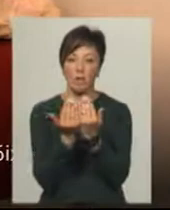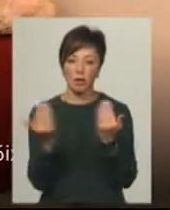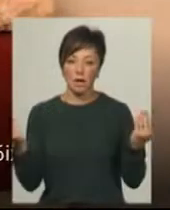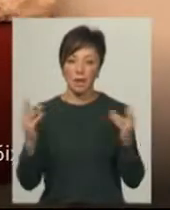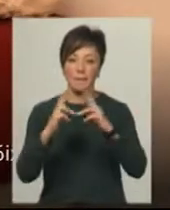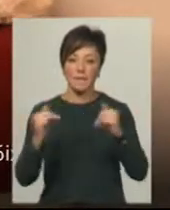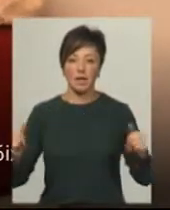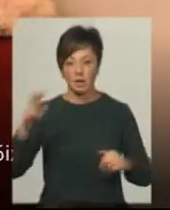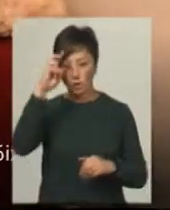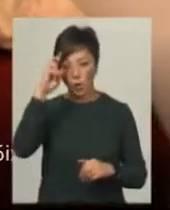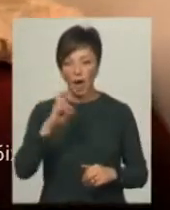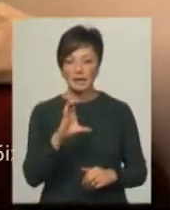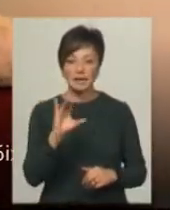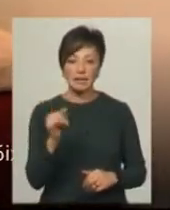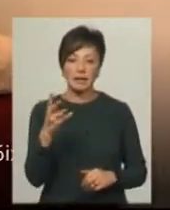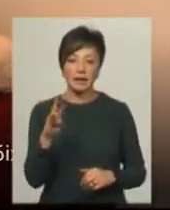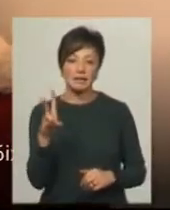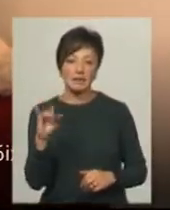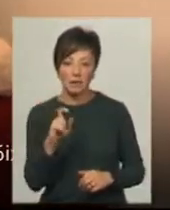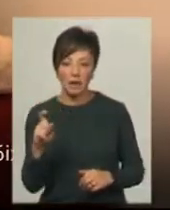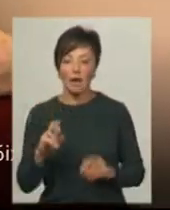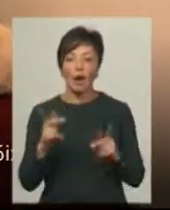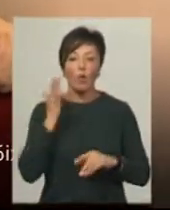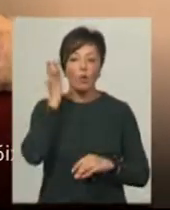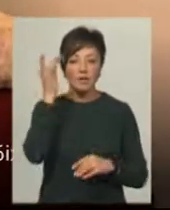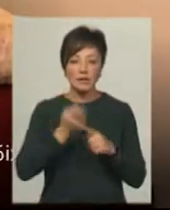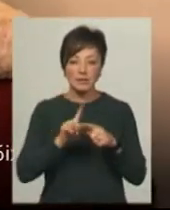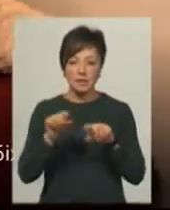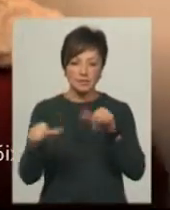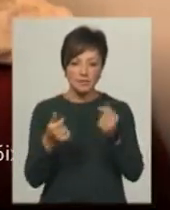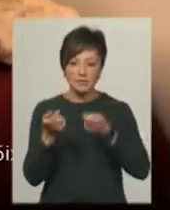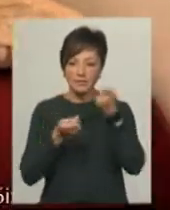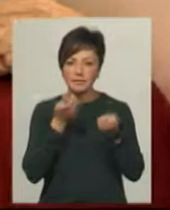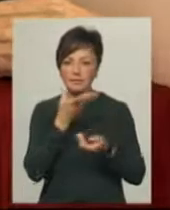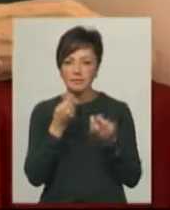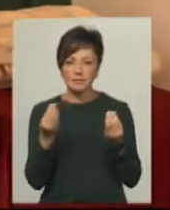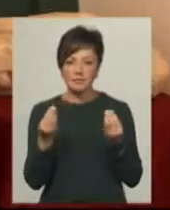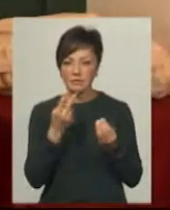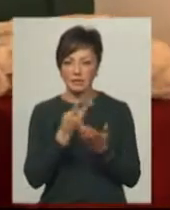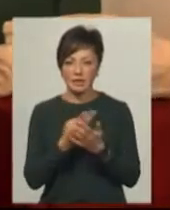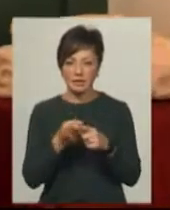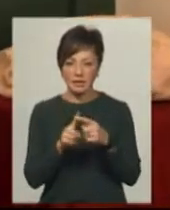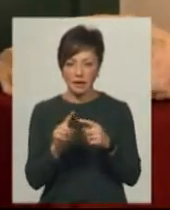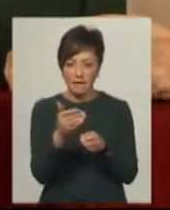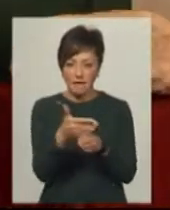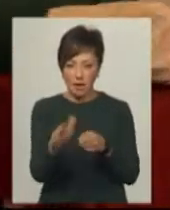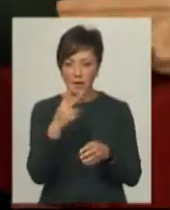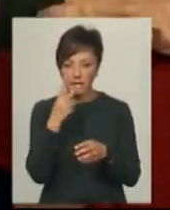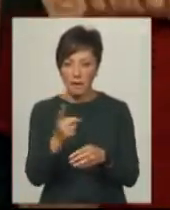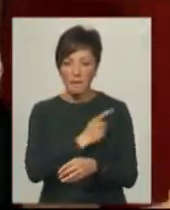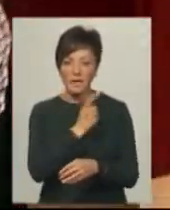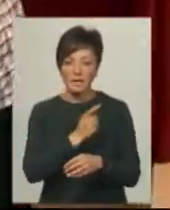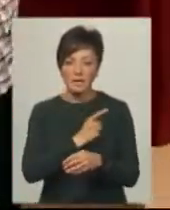палацу Синявського. І для того, щоб уявити, наскільки це ажурна різьба, я хочу вам продемонструвати ось цей фрагментик. Дивіться,